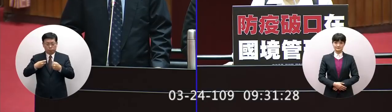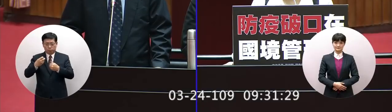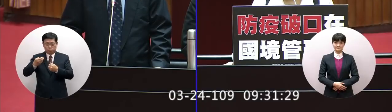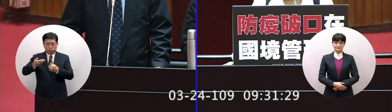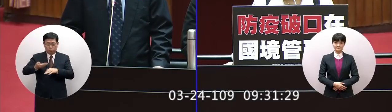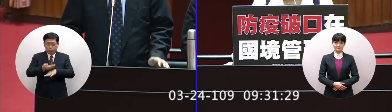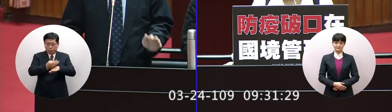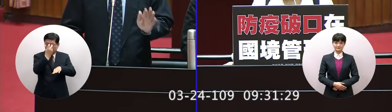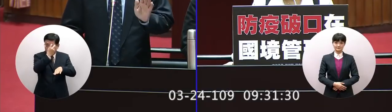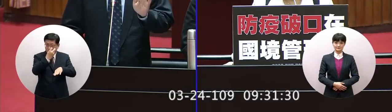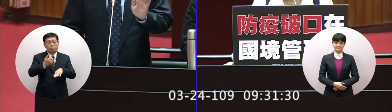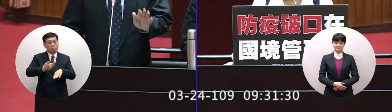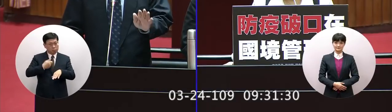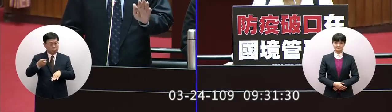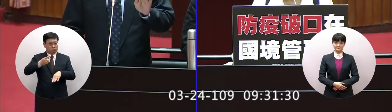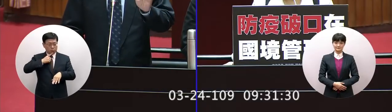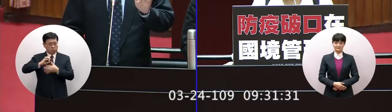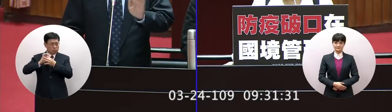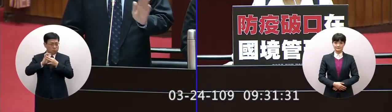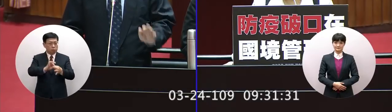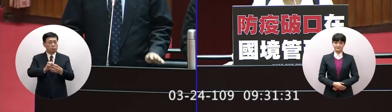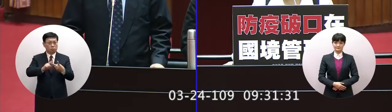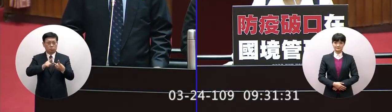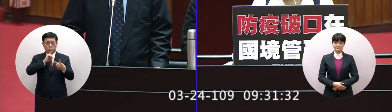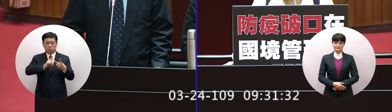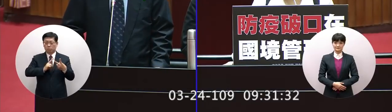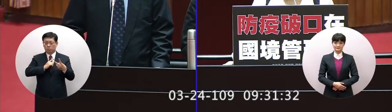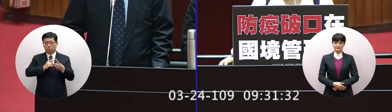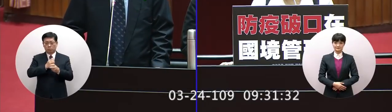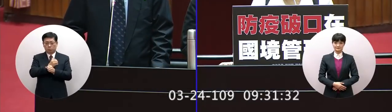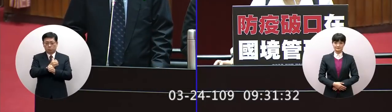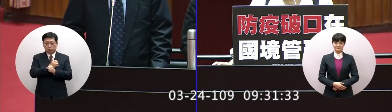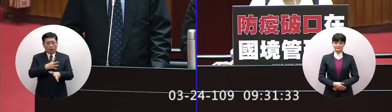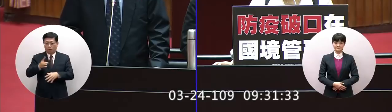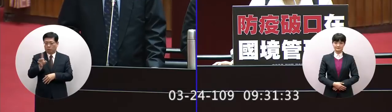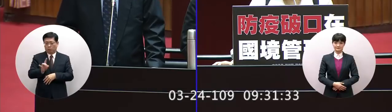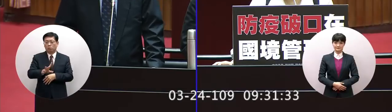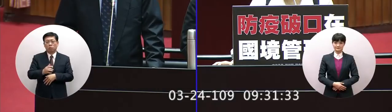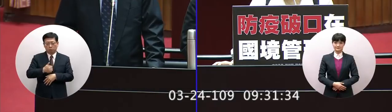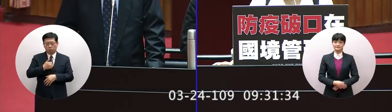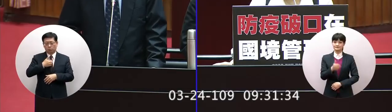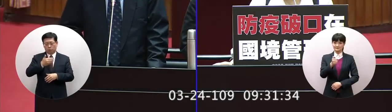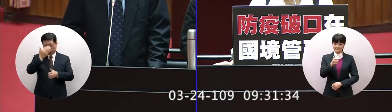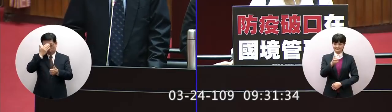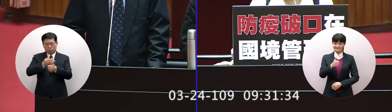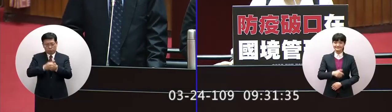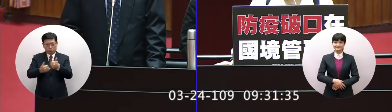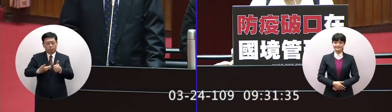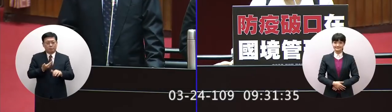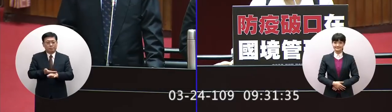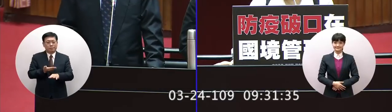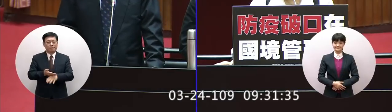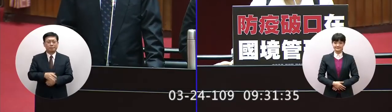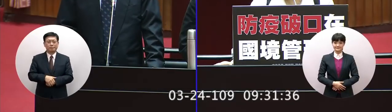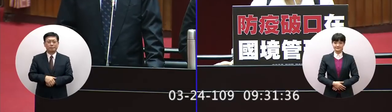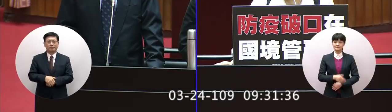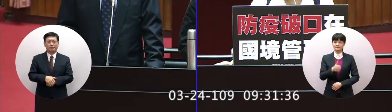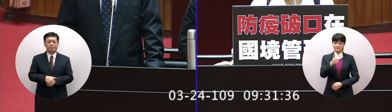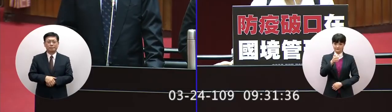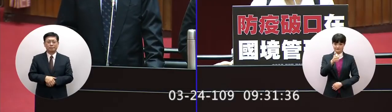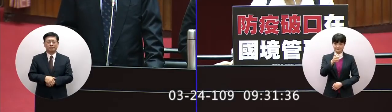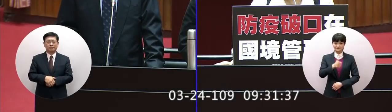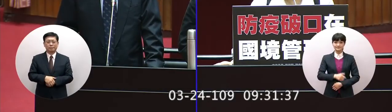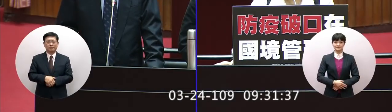们是非常持续而且从来不会松懈的。这一点呢、啊、请这个委员呢、啊、放心。 谢